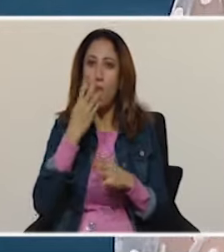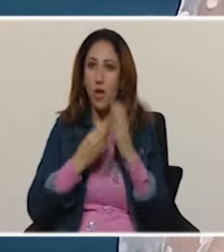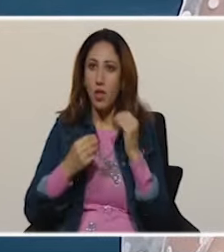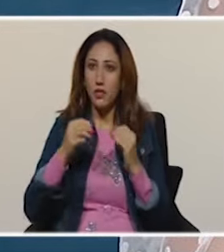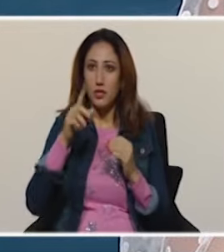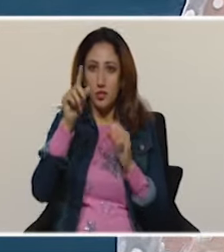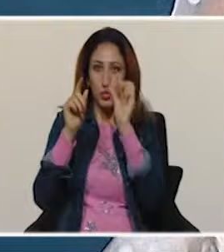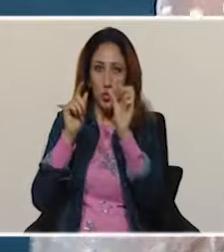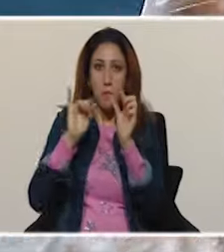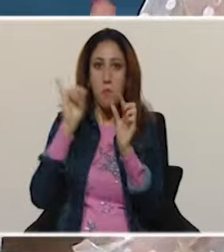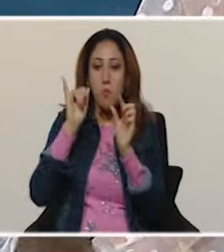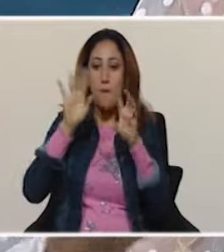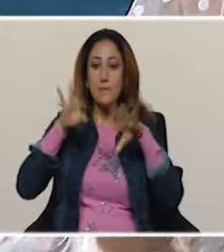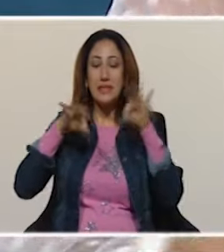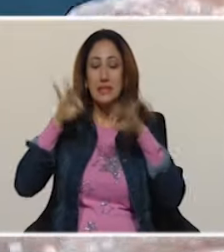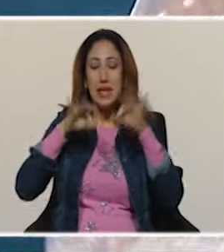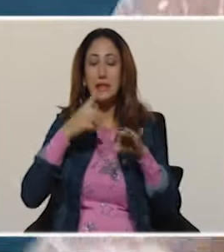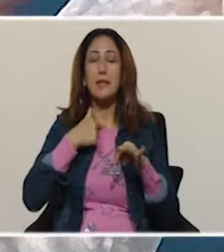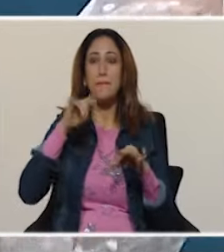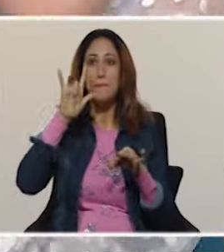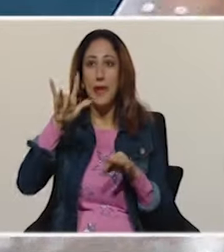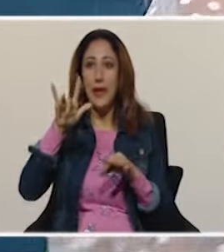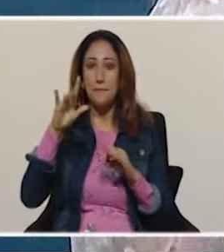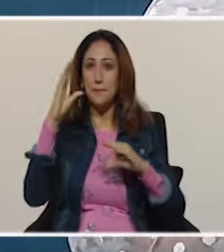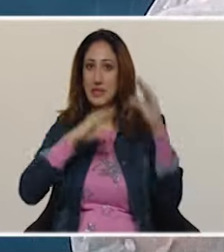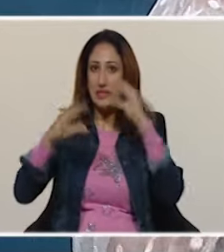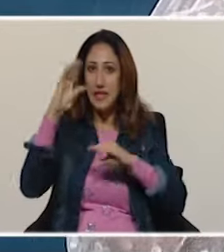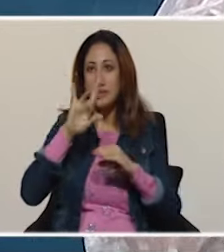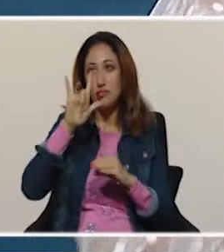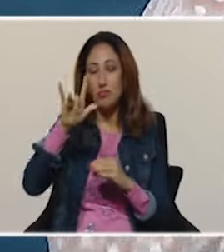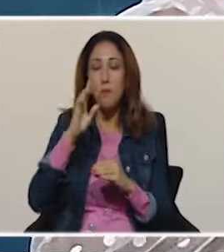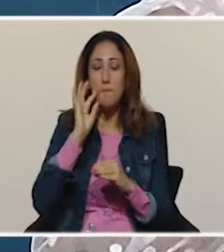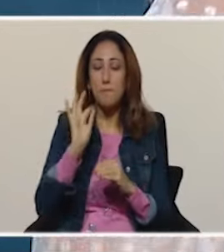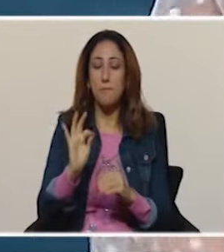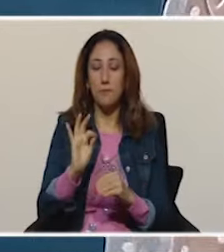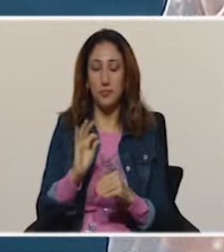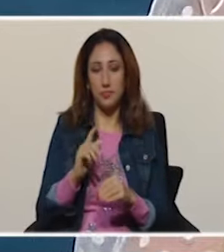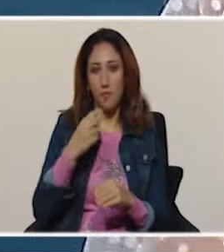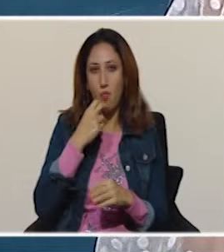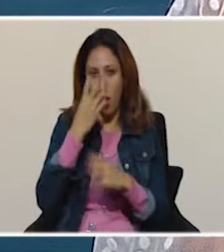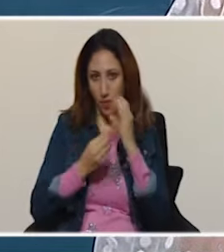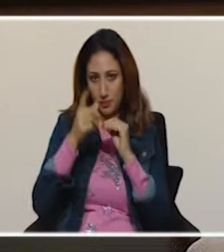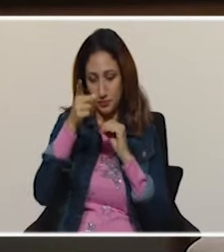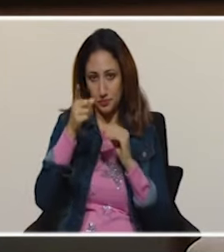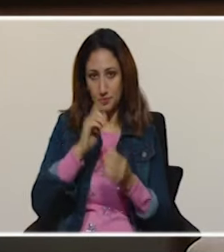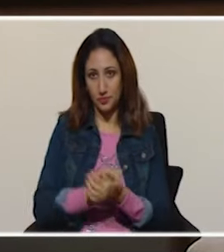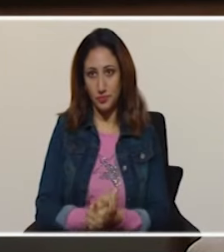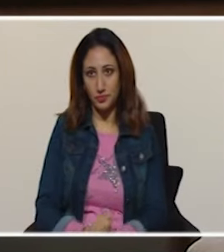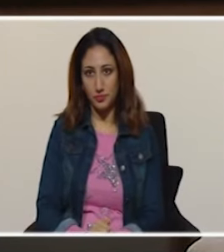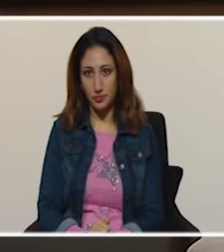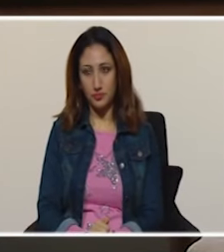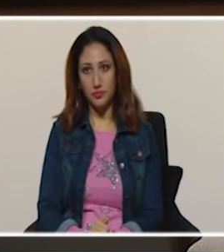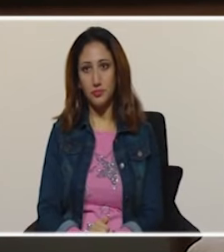علي شوي وبقلدني اغلي، بس هو بده يكون برنامج سياسي. يعني انت ست